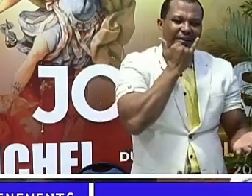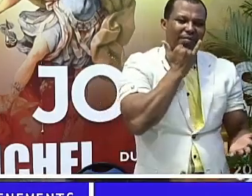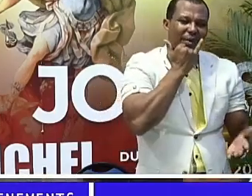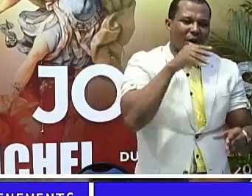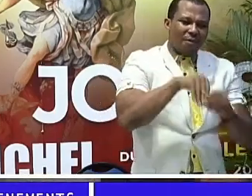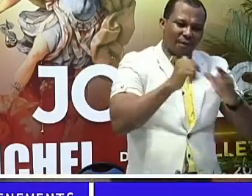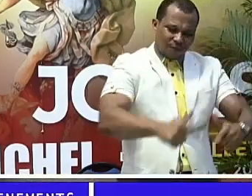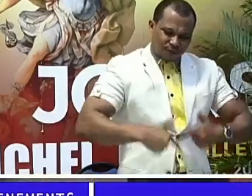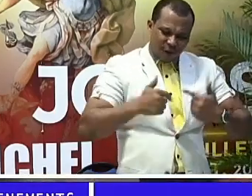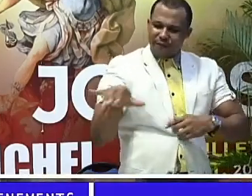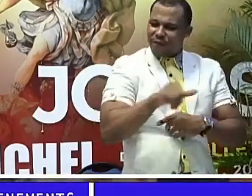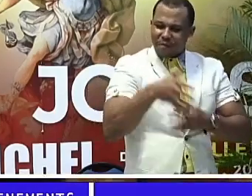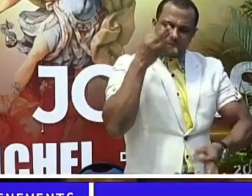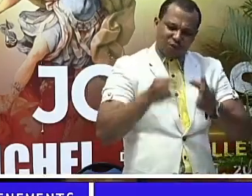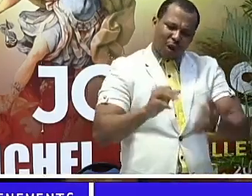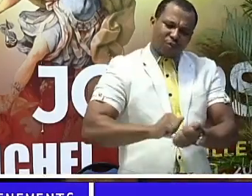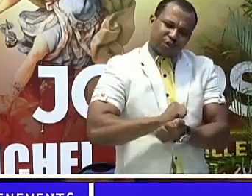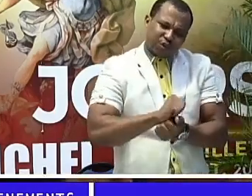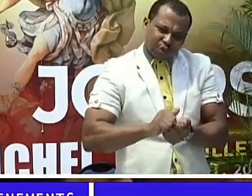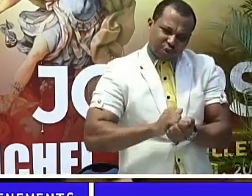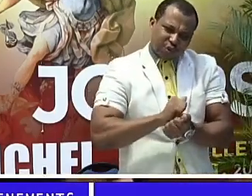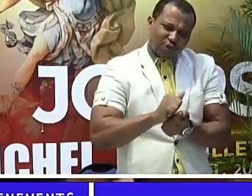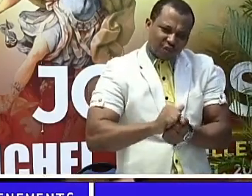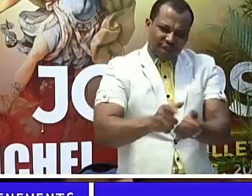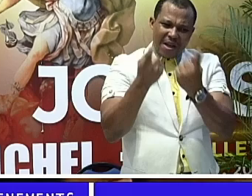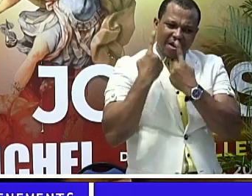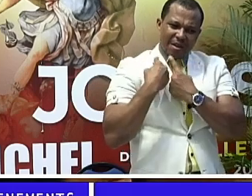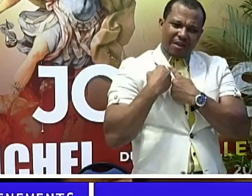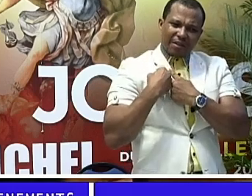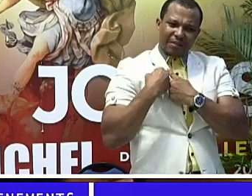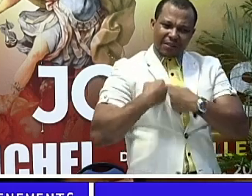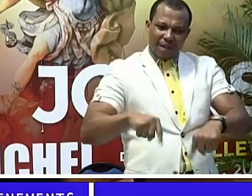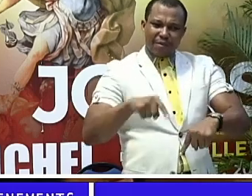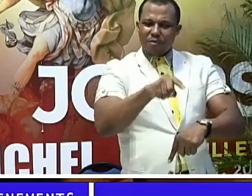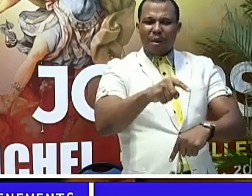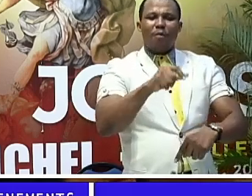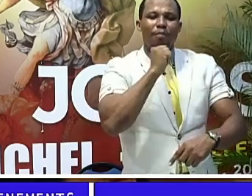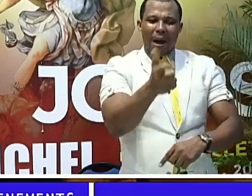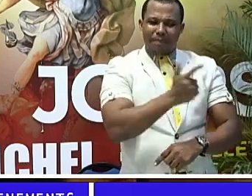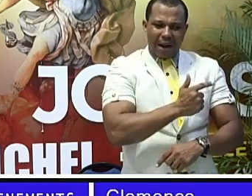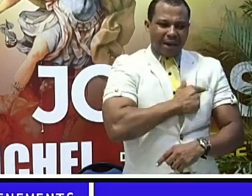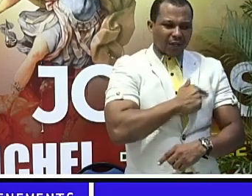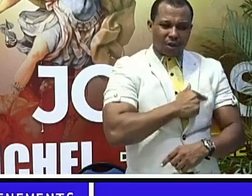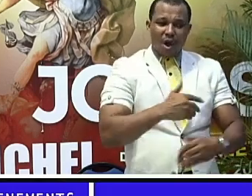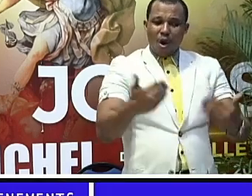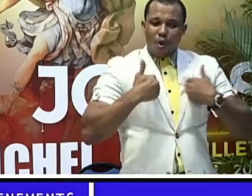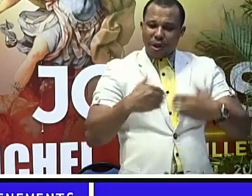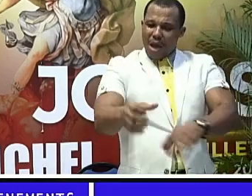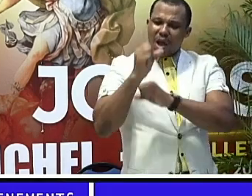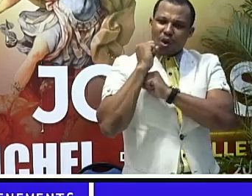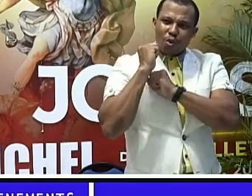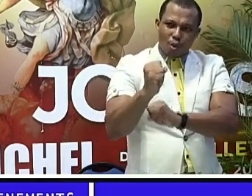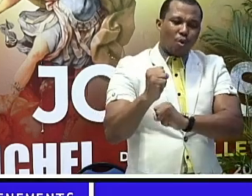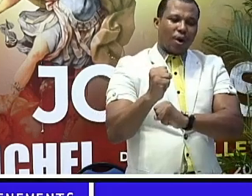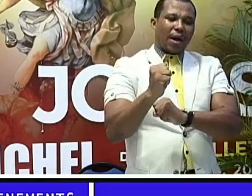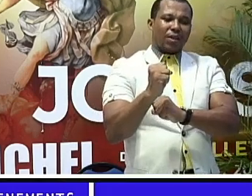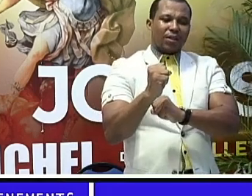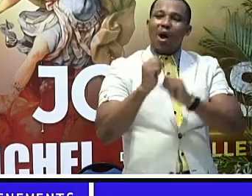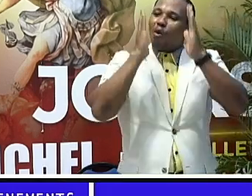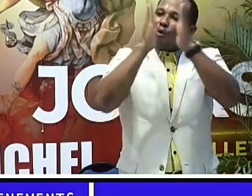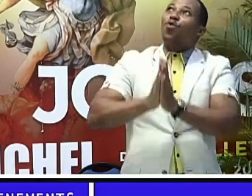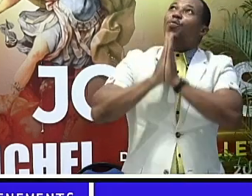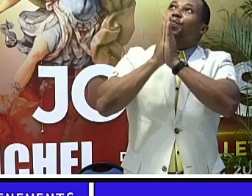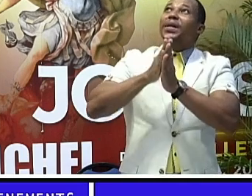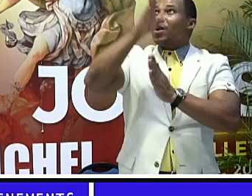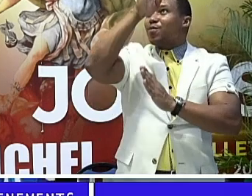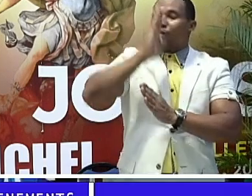même soit souffrir des fois, depuis, ou pas paresseux, ou pas peur courage, ou accroché au nom de Dieu, même si